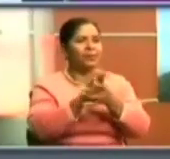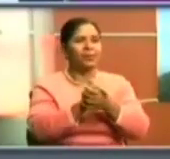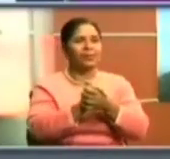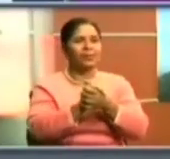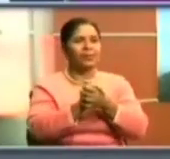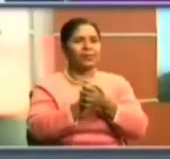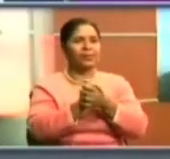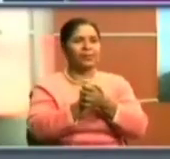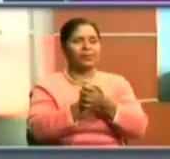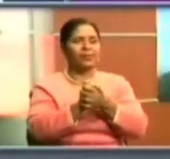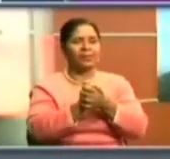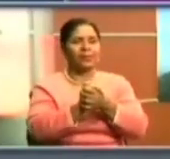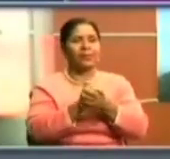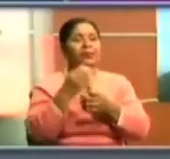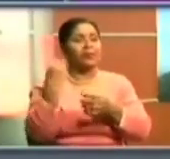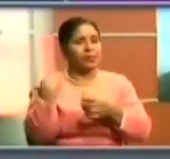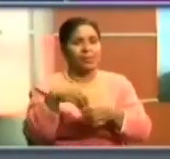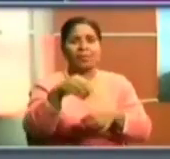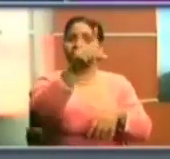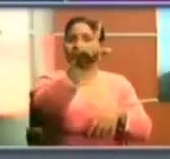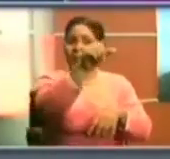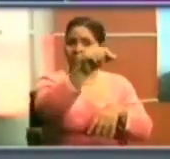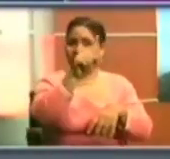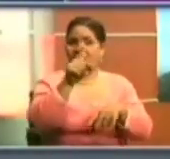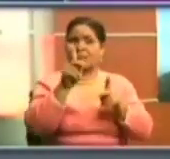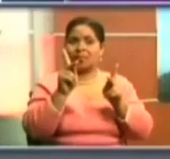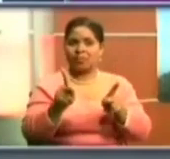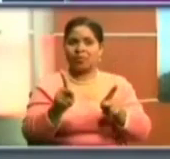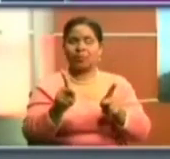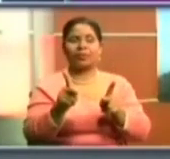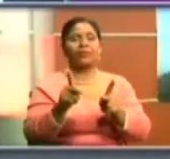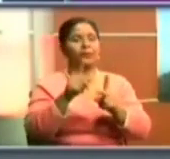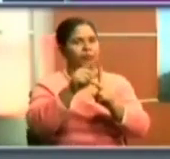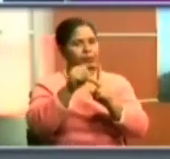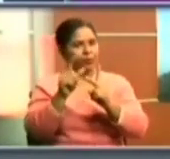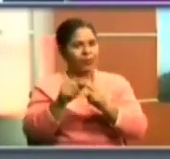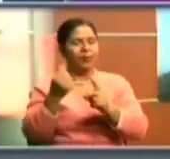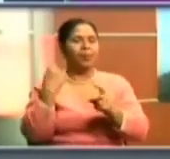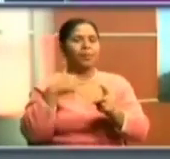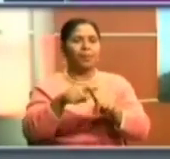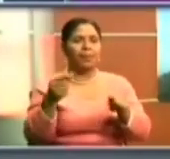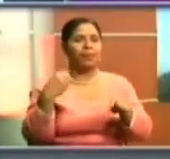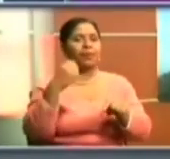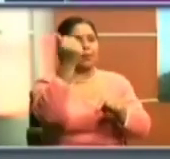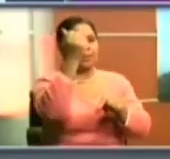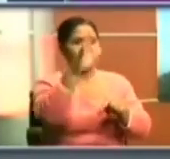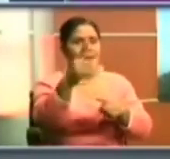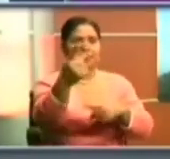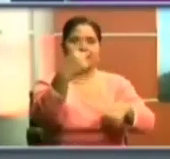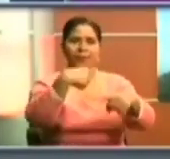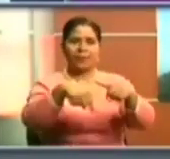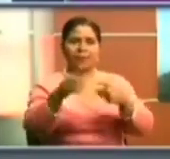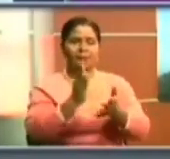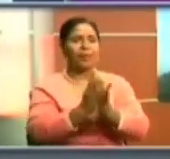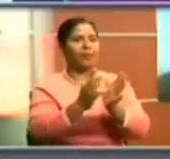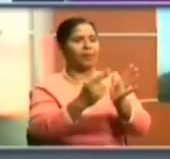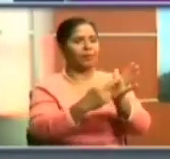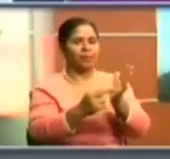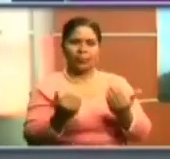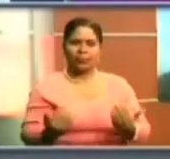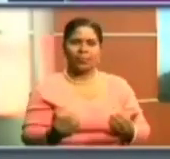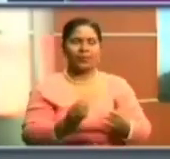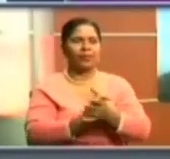Bon, c'est gagné 21 postulants qui retenu, mais gagné 15 qui viennent là, qui étaient présents aujourd'hui.